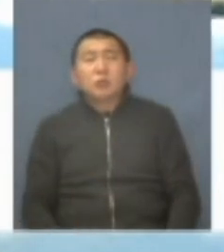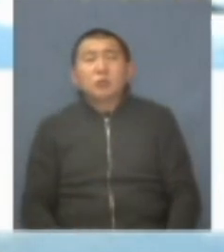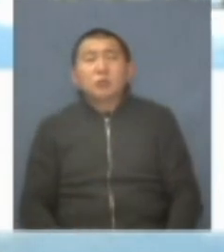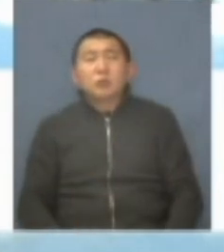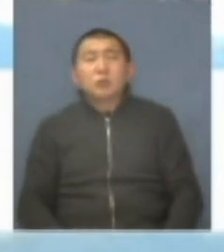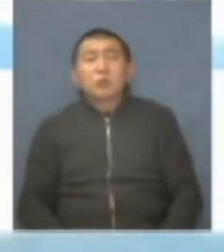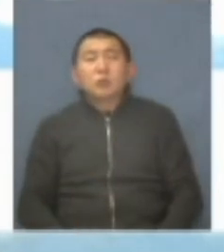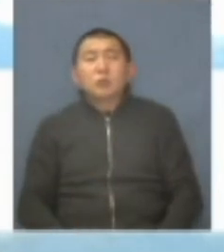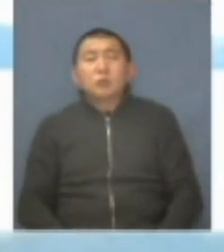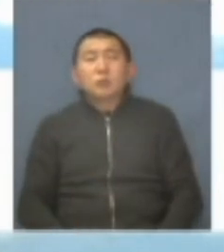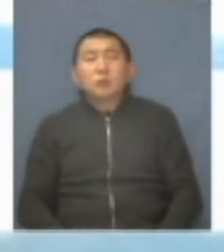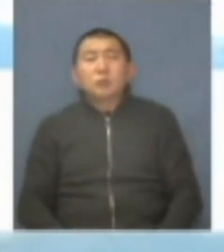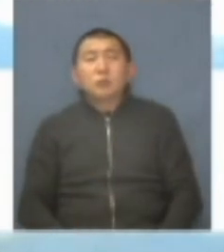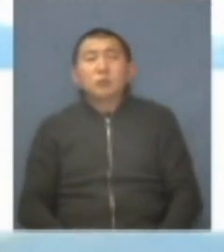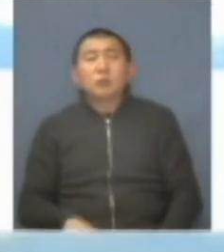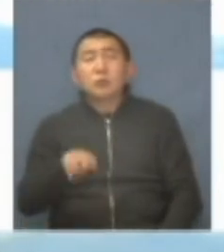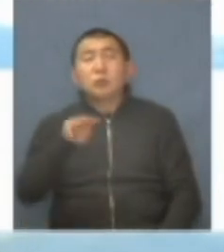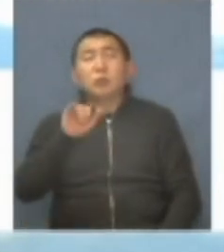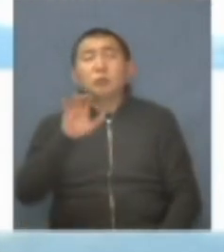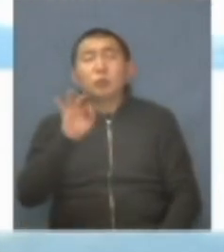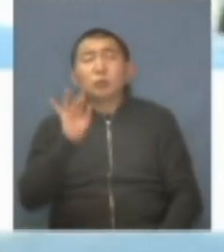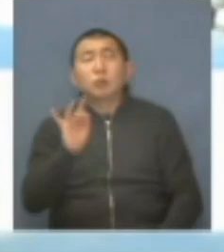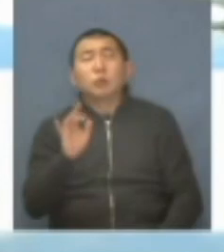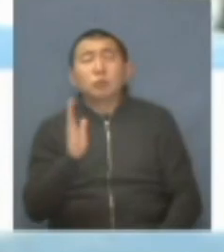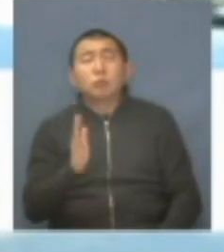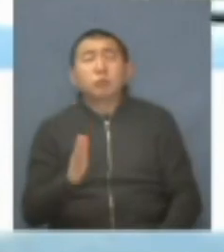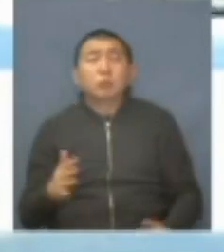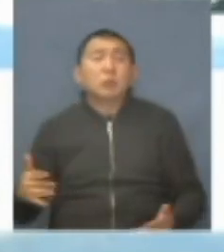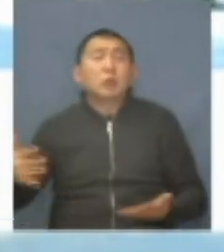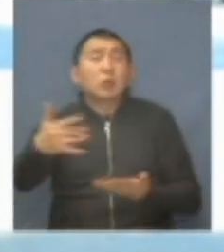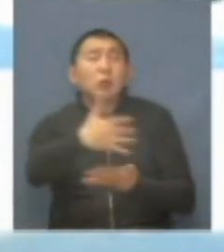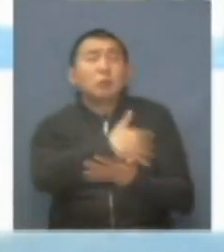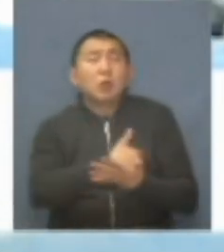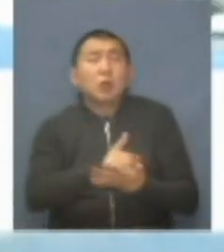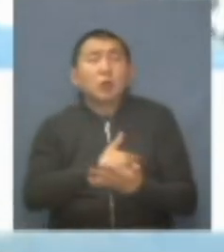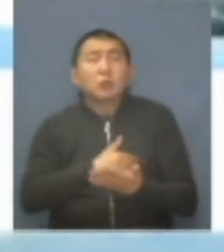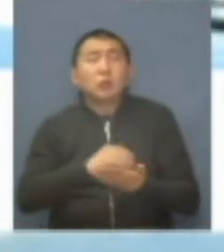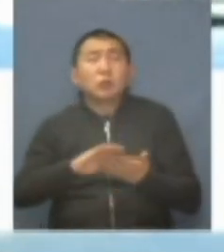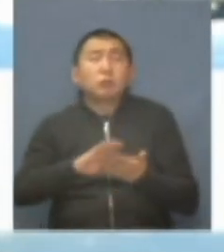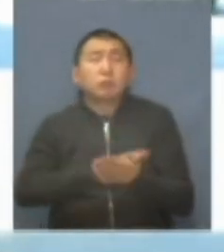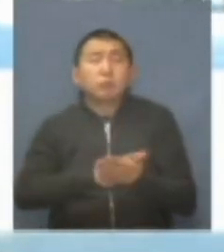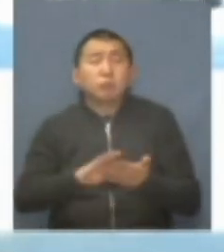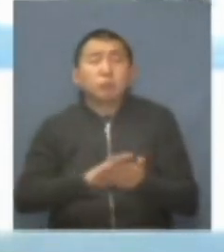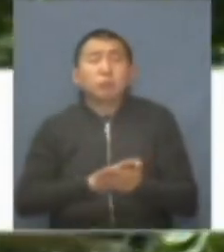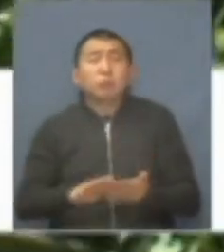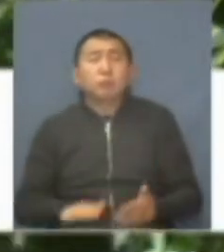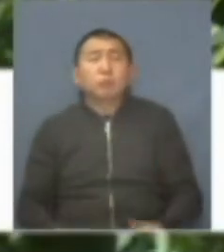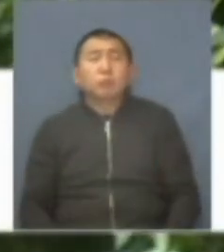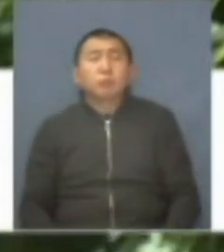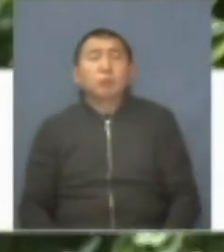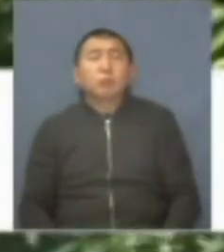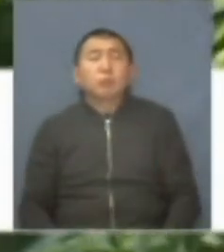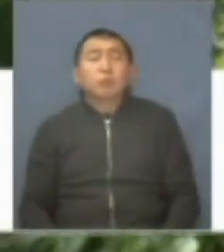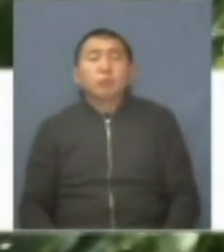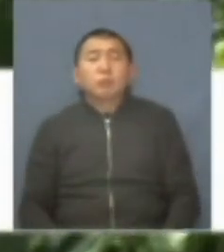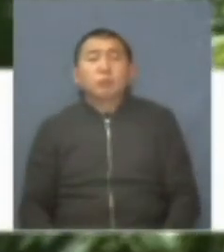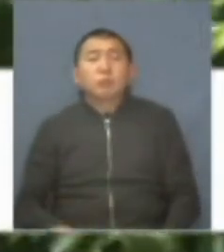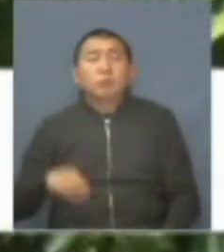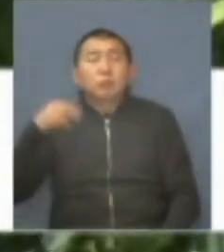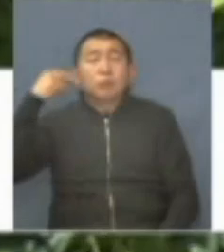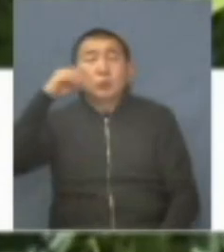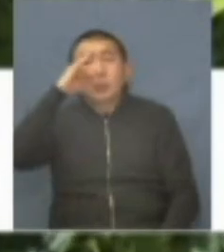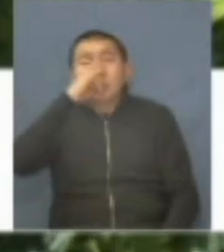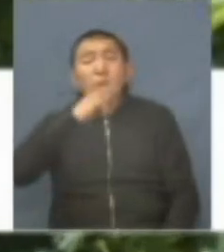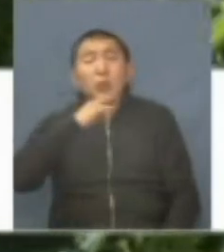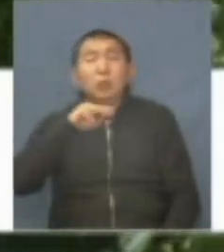алқаптағы қоқыстарды жинаймыз. Сонымен бірге бұнда техника тартылған. Мемлекет басшысы Қасым-Жомарт